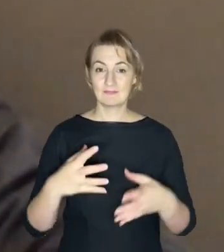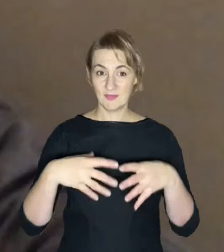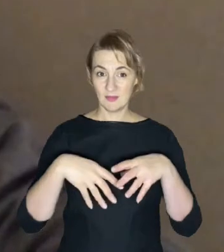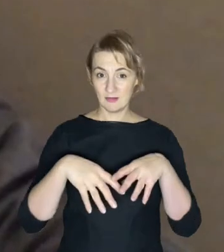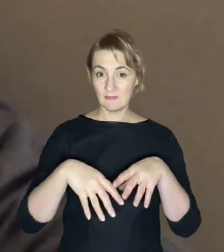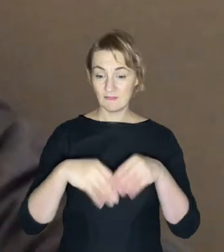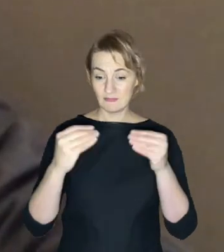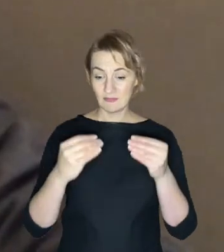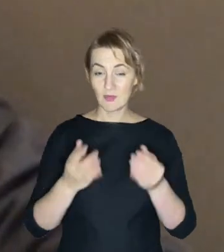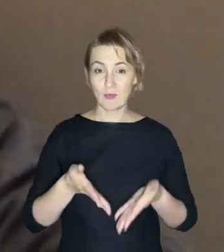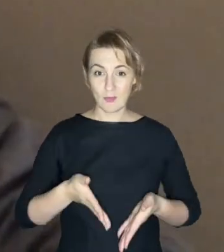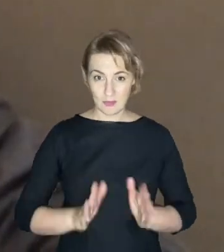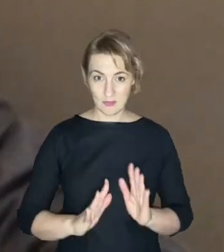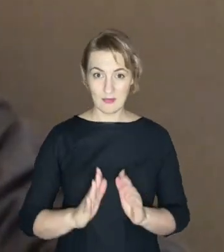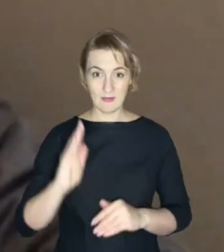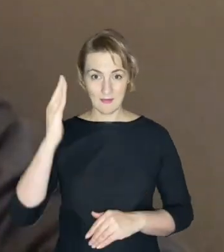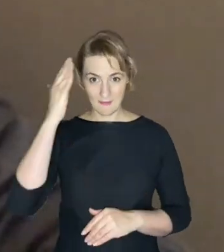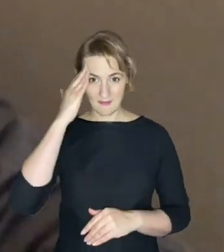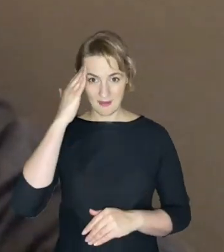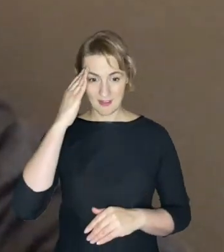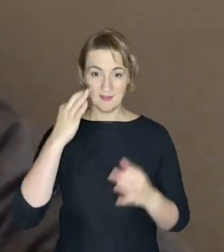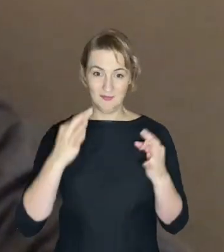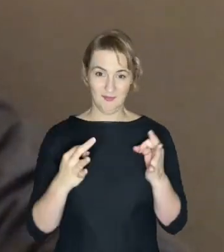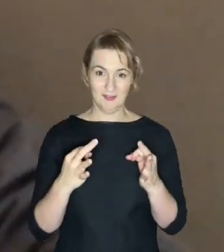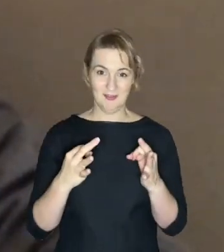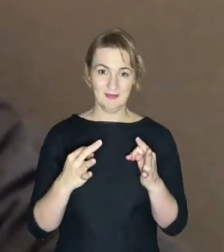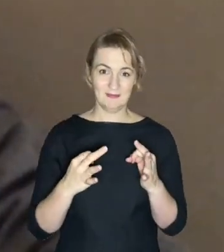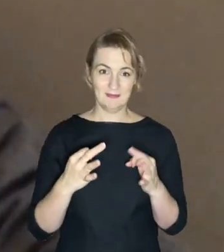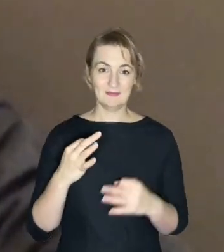świecie wiedziałeś to, co dzisiaj wiesz?